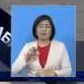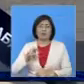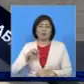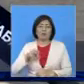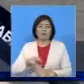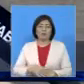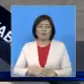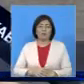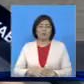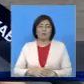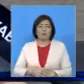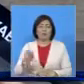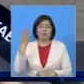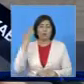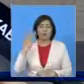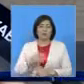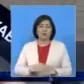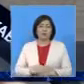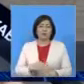кости, второго ребра,